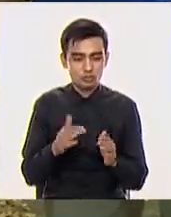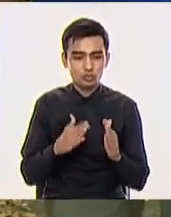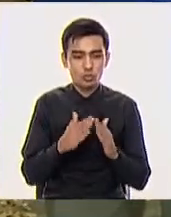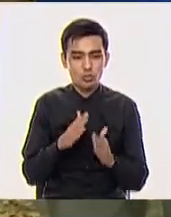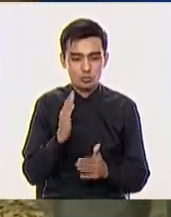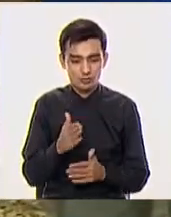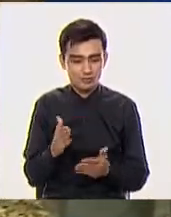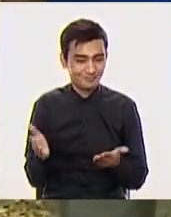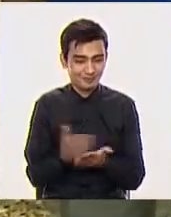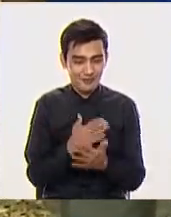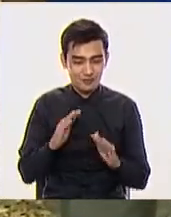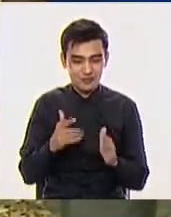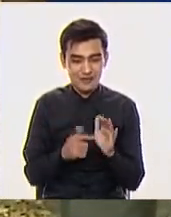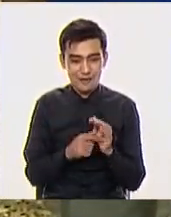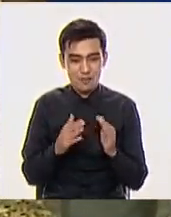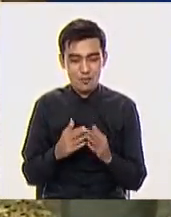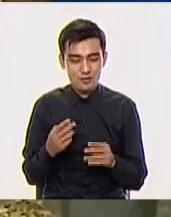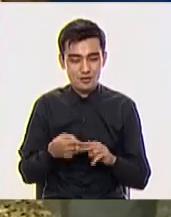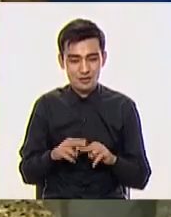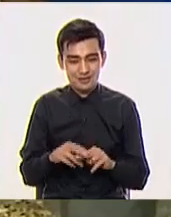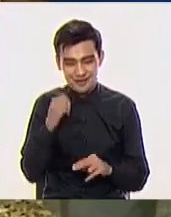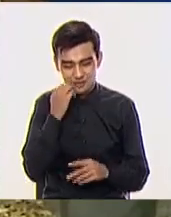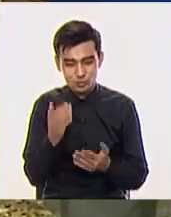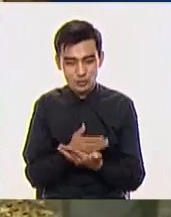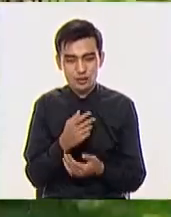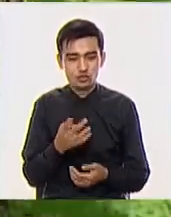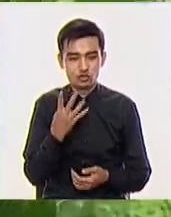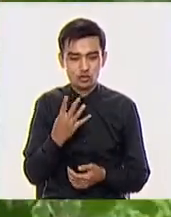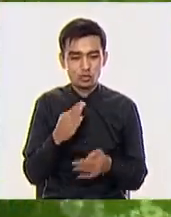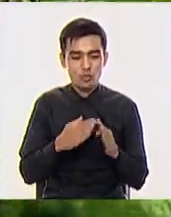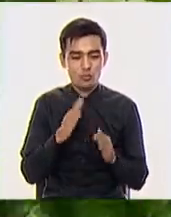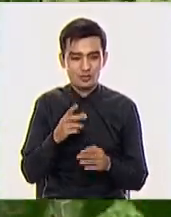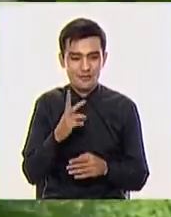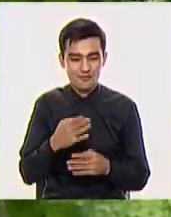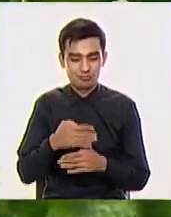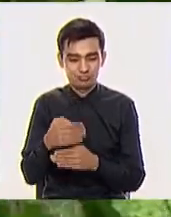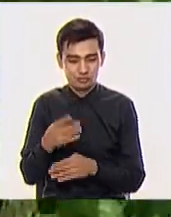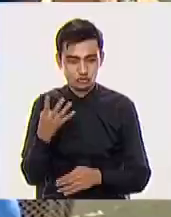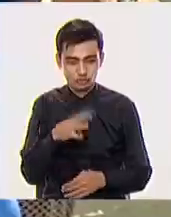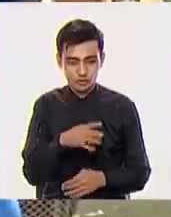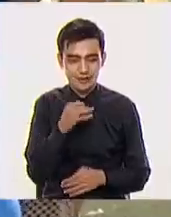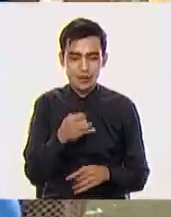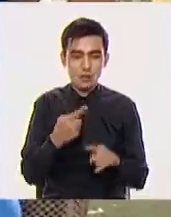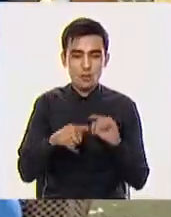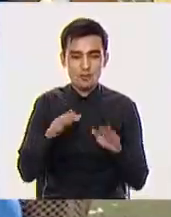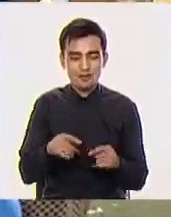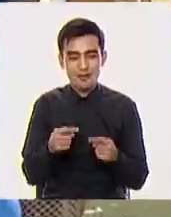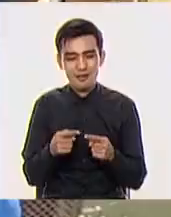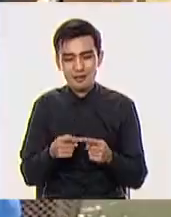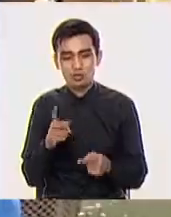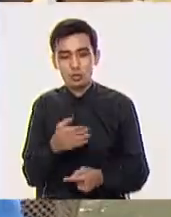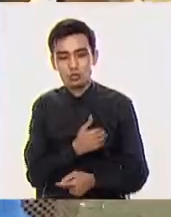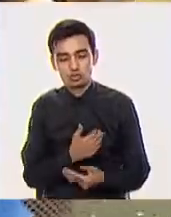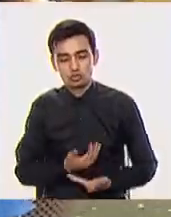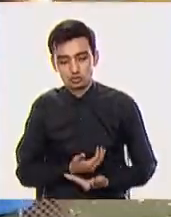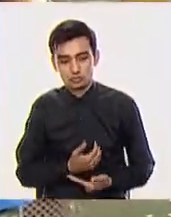жаңағы сыносқа кетсе 7 үй. Сол 7 үйдің орнына 4 үй түспекші. Басқа жерден арендаға тұрам десе,